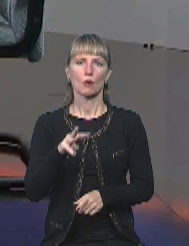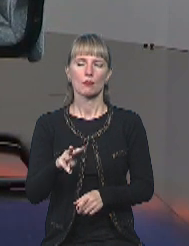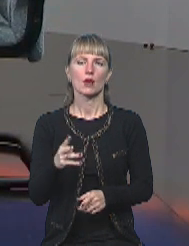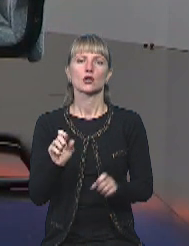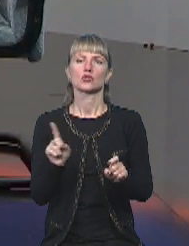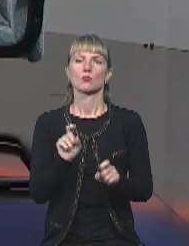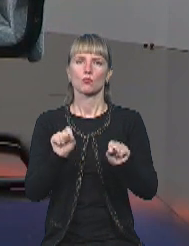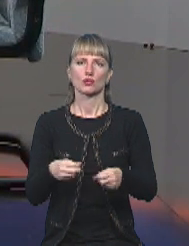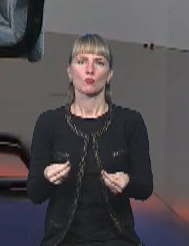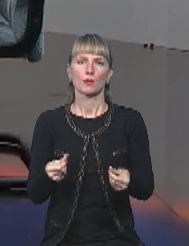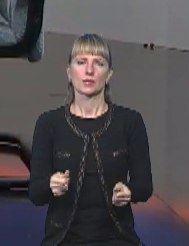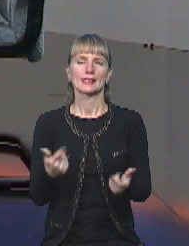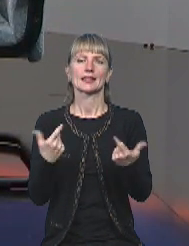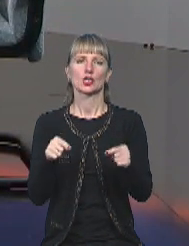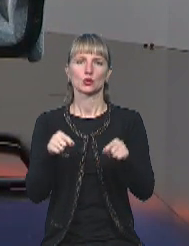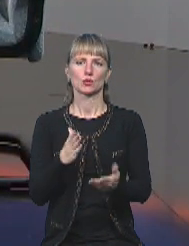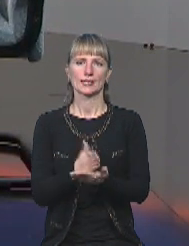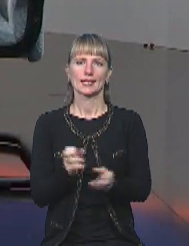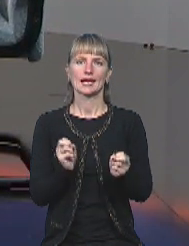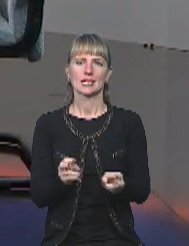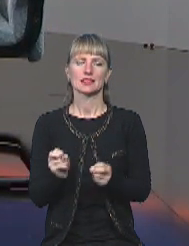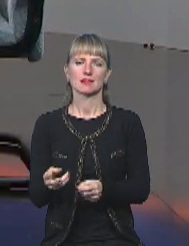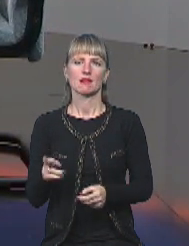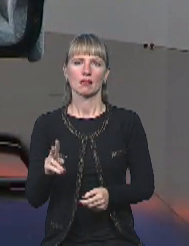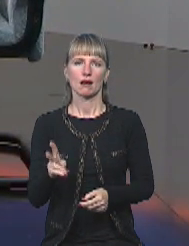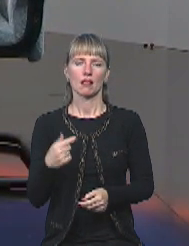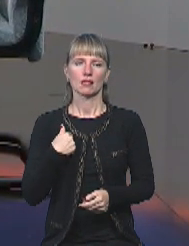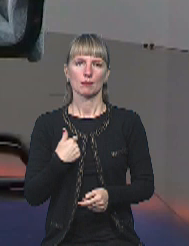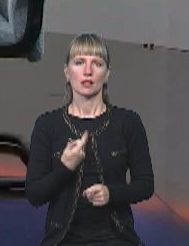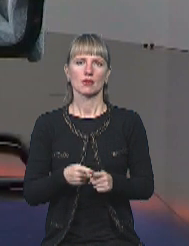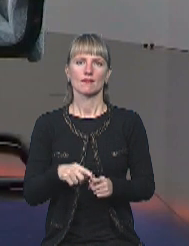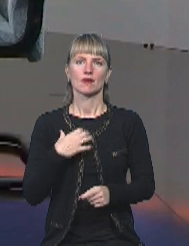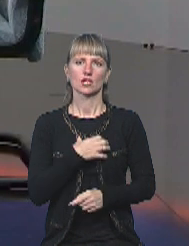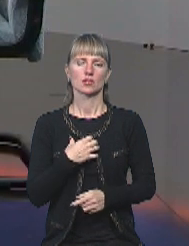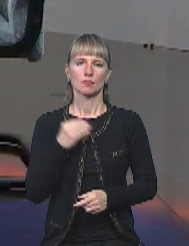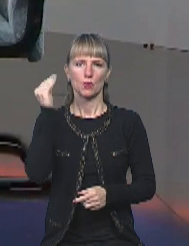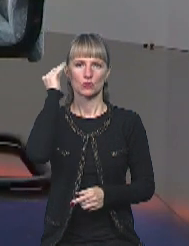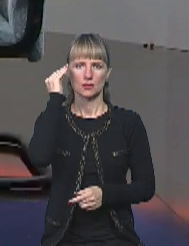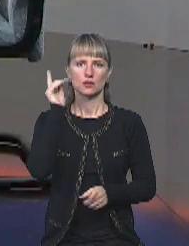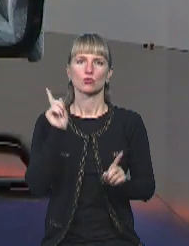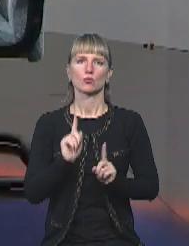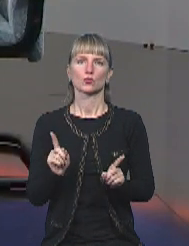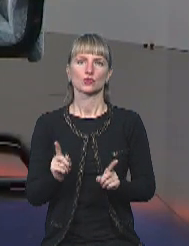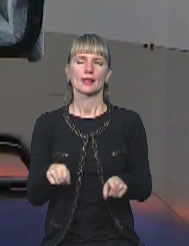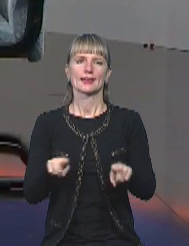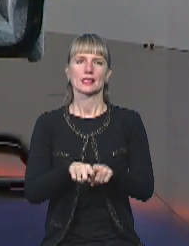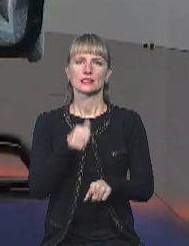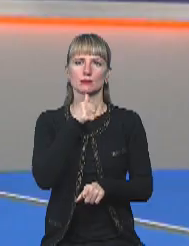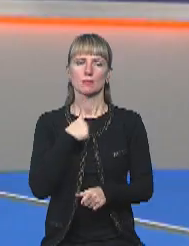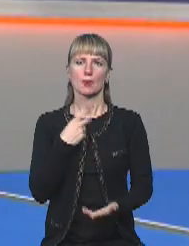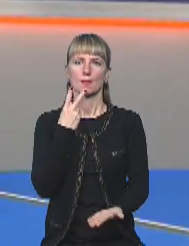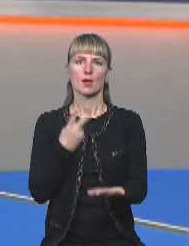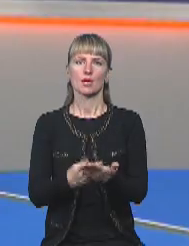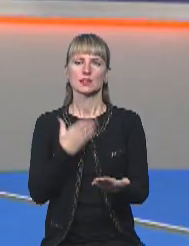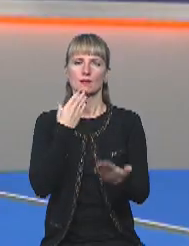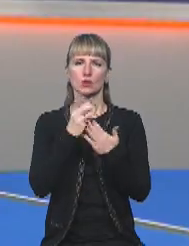І ну, от де тут є ризики? Як на мене, це дуже важлива позиція, тому що таким чином ми показуємо